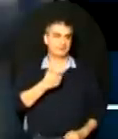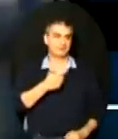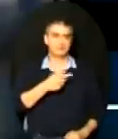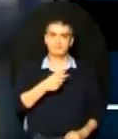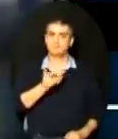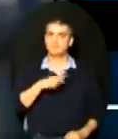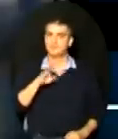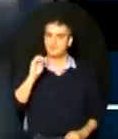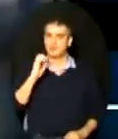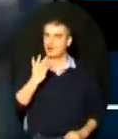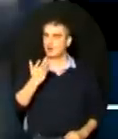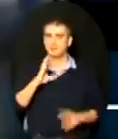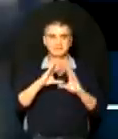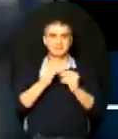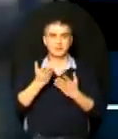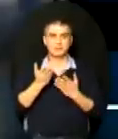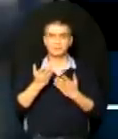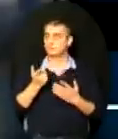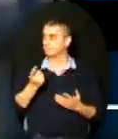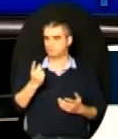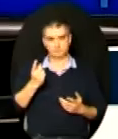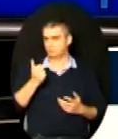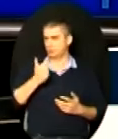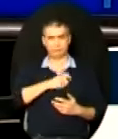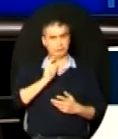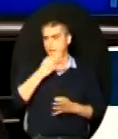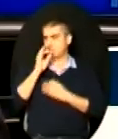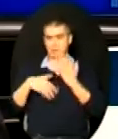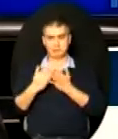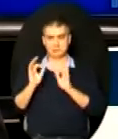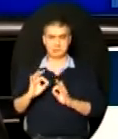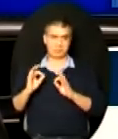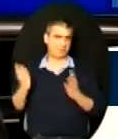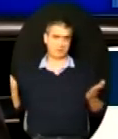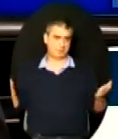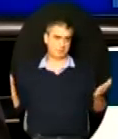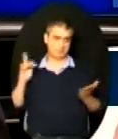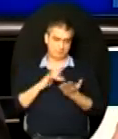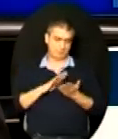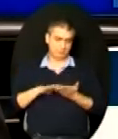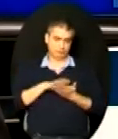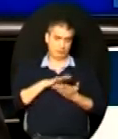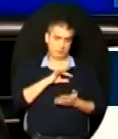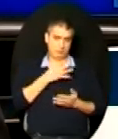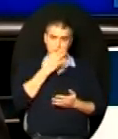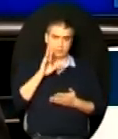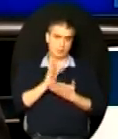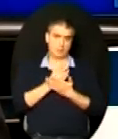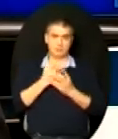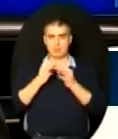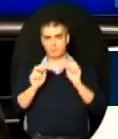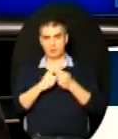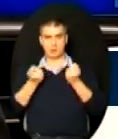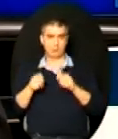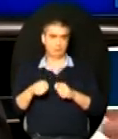כן, מאיר כהן, משפטי סיכום לקריאה. אגב, ראש העיר לא צריך להתייעץ עם אף אחד, זה נמצא בשטח שלו, אם לפתוח עסקים או לא לפתוח